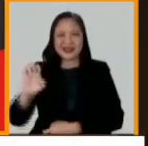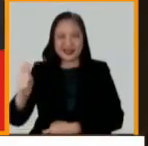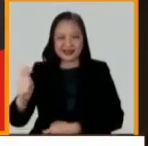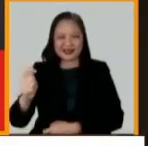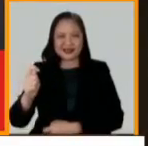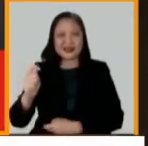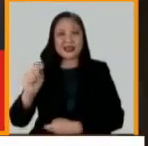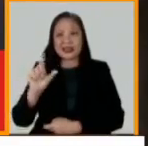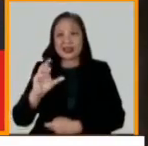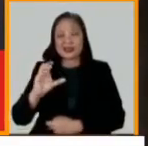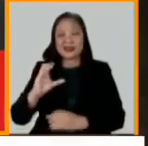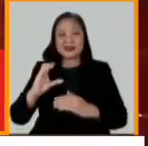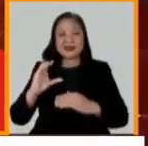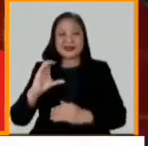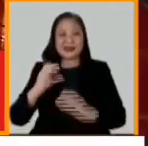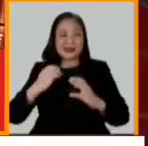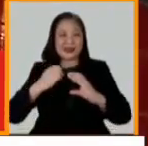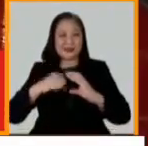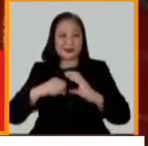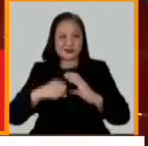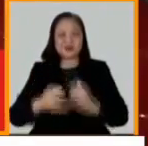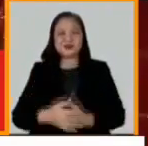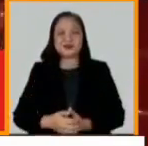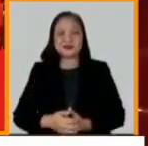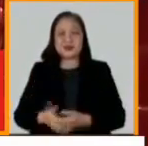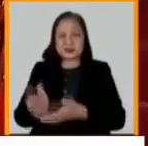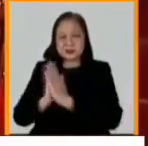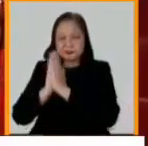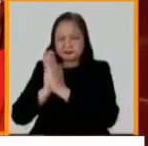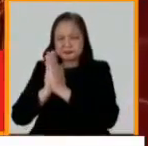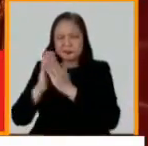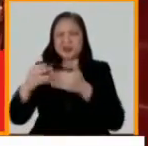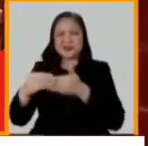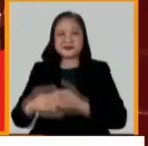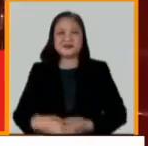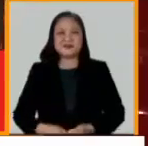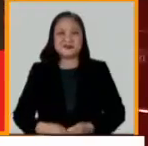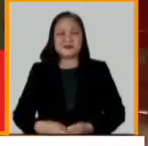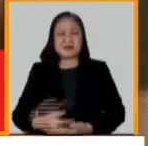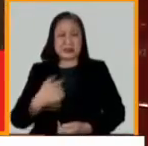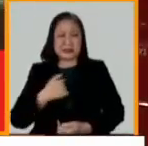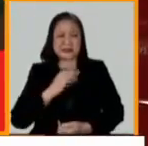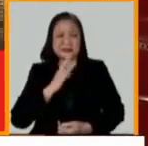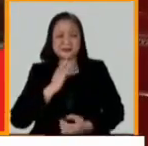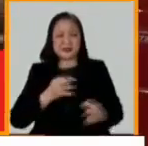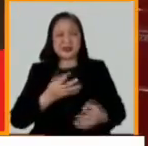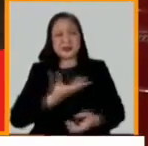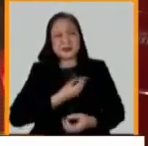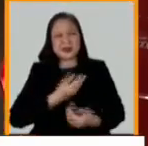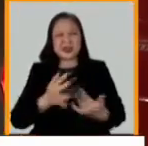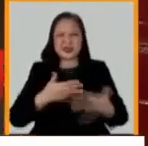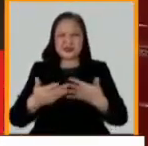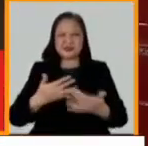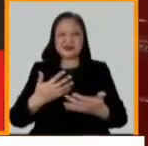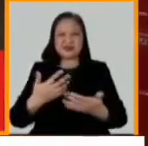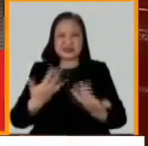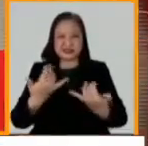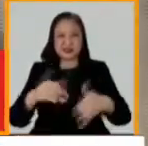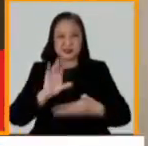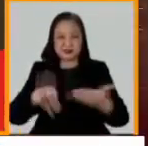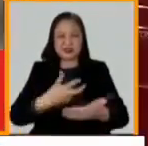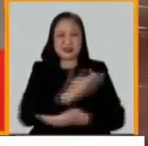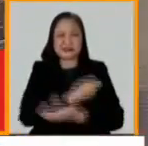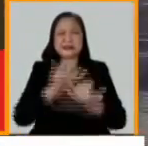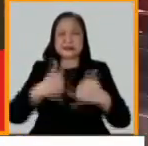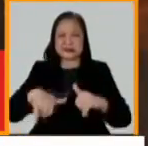niya sanang humingi ng gabay. Kinakabahan pa po kasi kahit fully vaccinated, natatamaan pa rin ang nahawaan pa